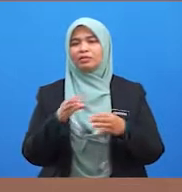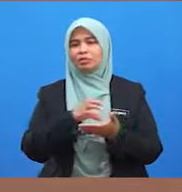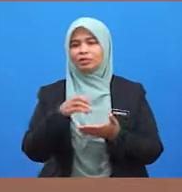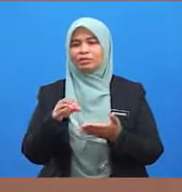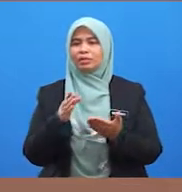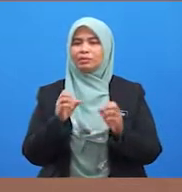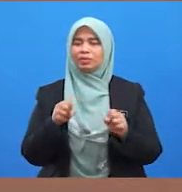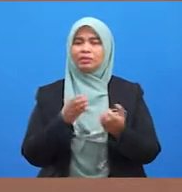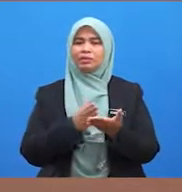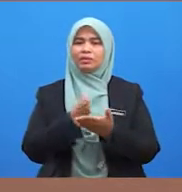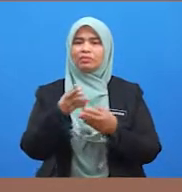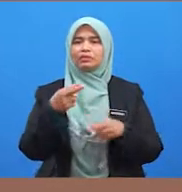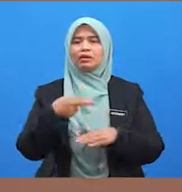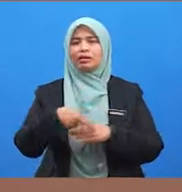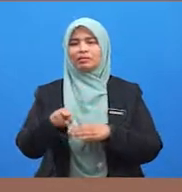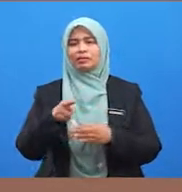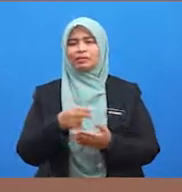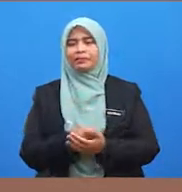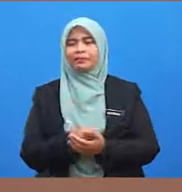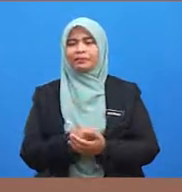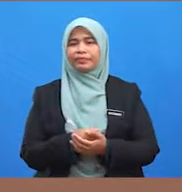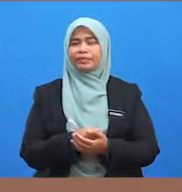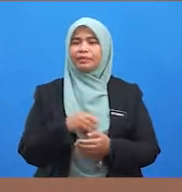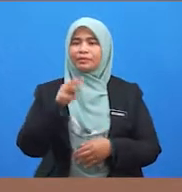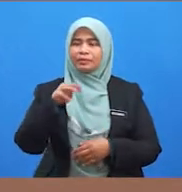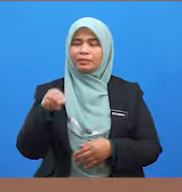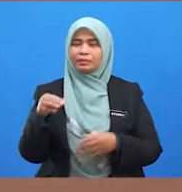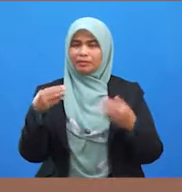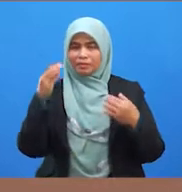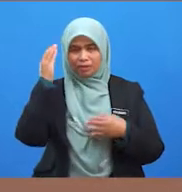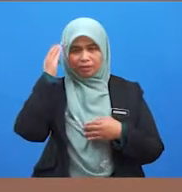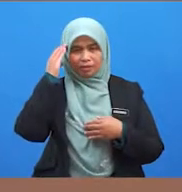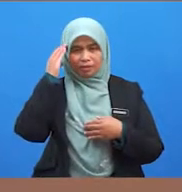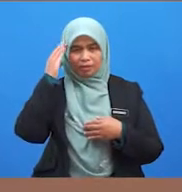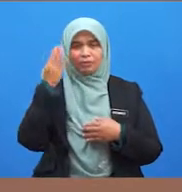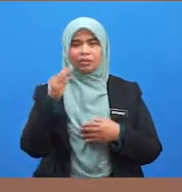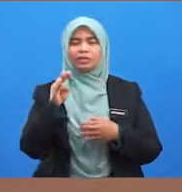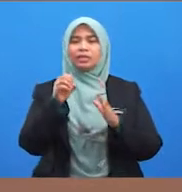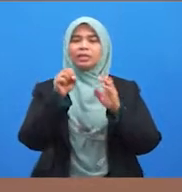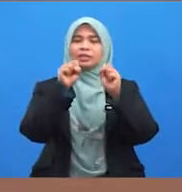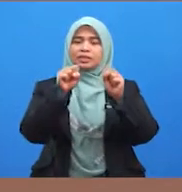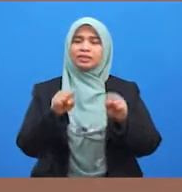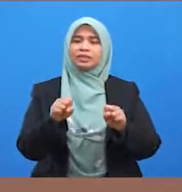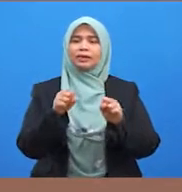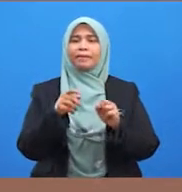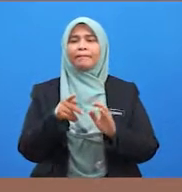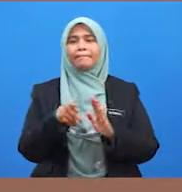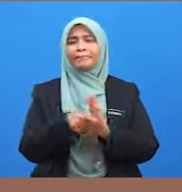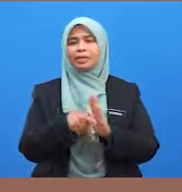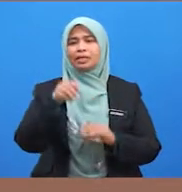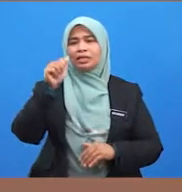pasaran. Murid-murid, adakah murid-murid mengetahui bahawa sistem pengangkutan yang